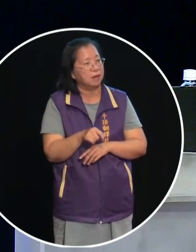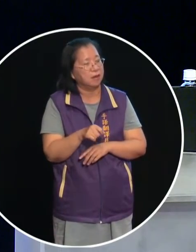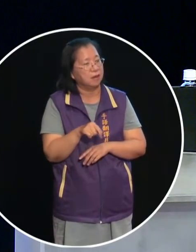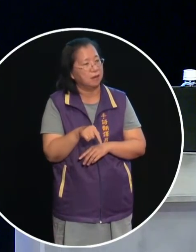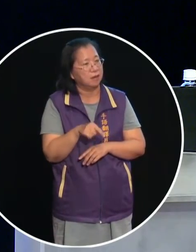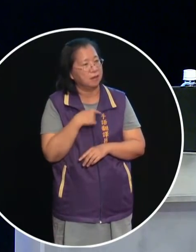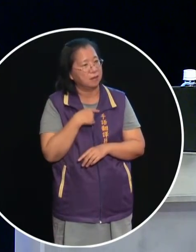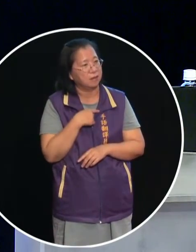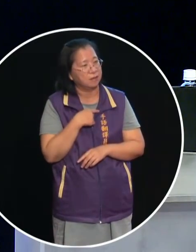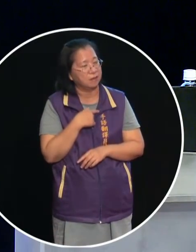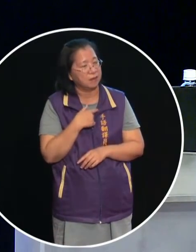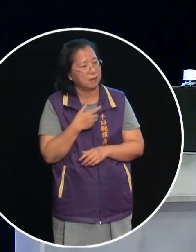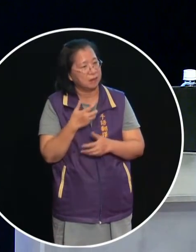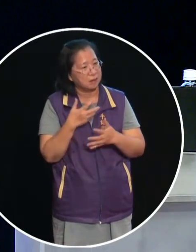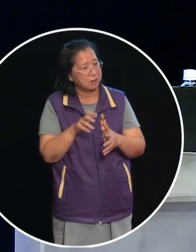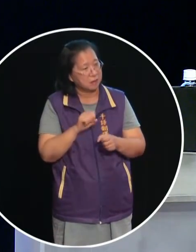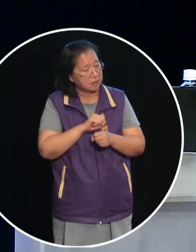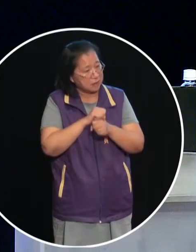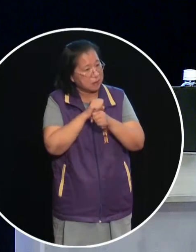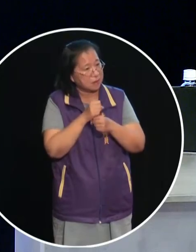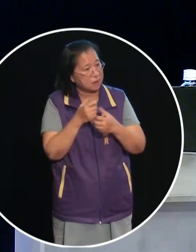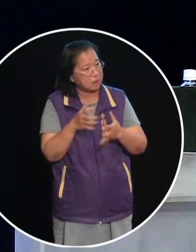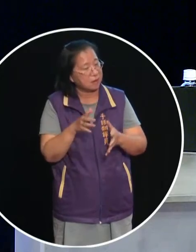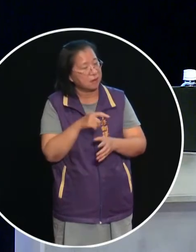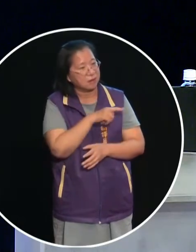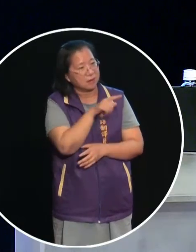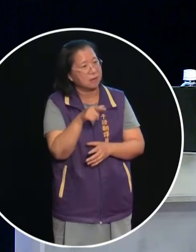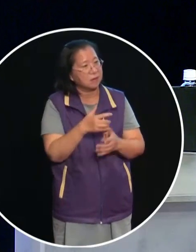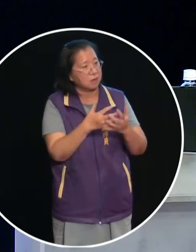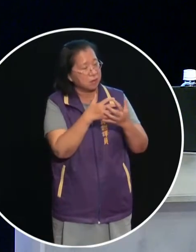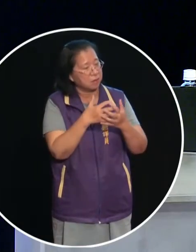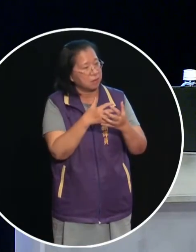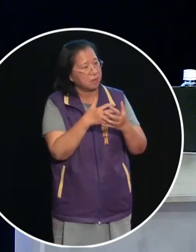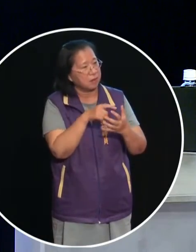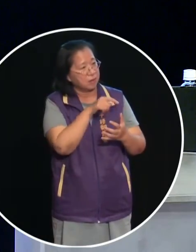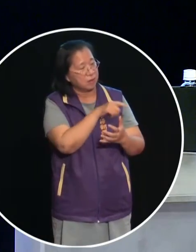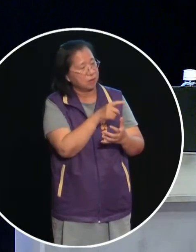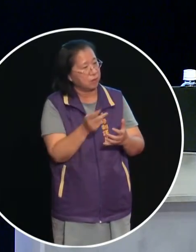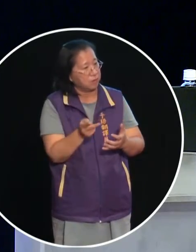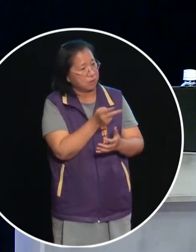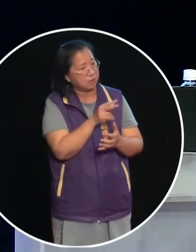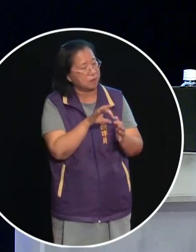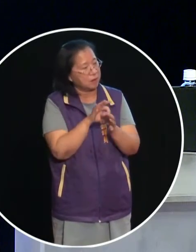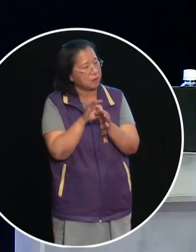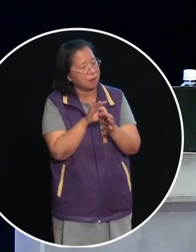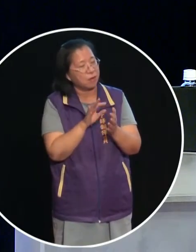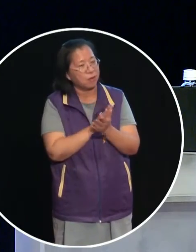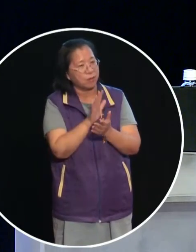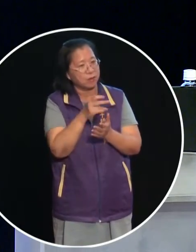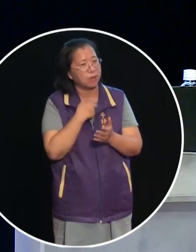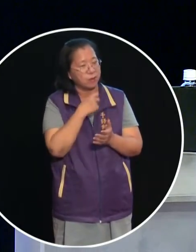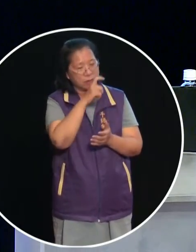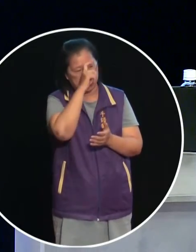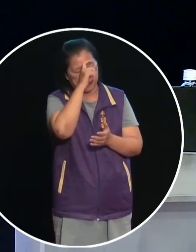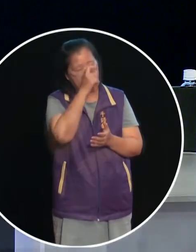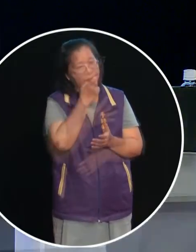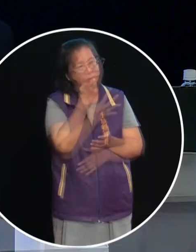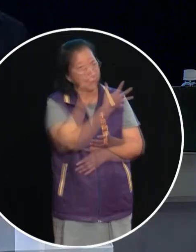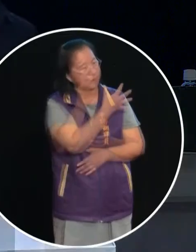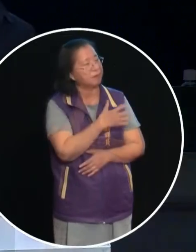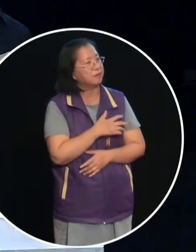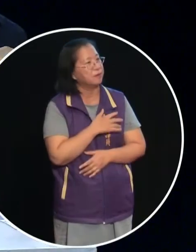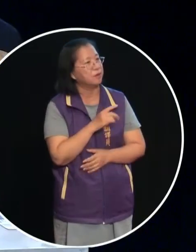国际宣传多一点，就是国际舆论工作，我觉得这一点是未来我希望看到的。谢